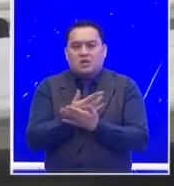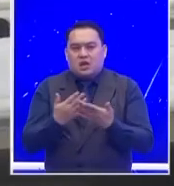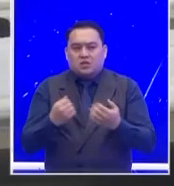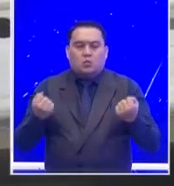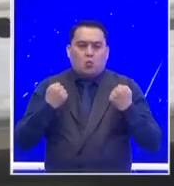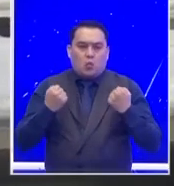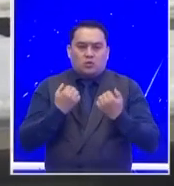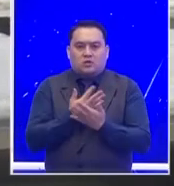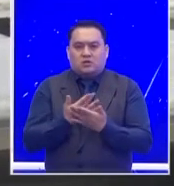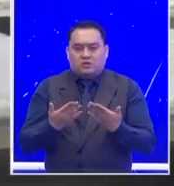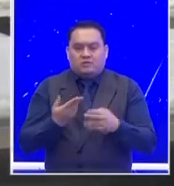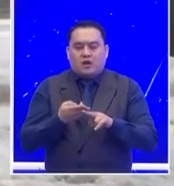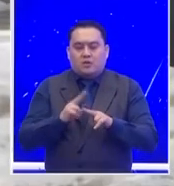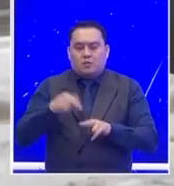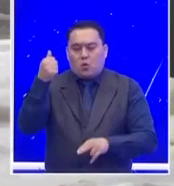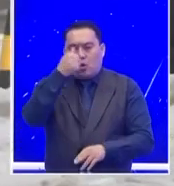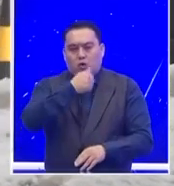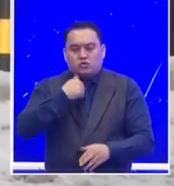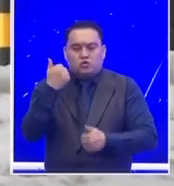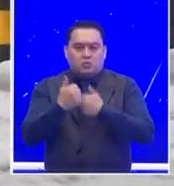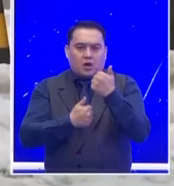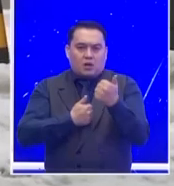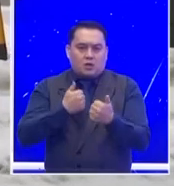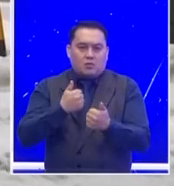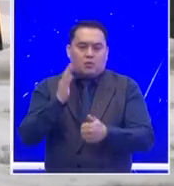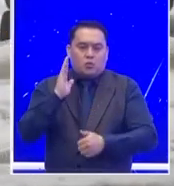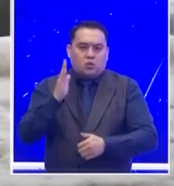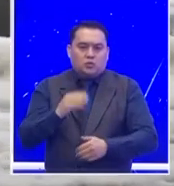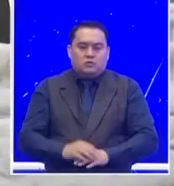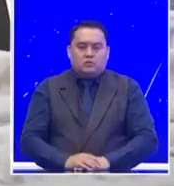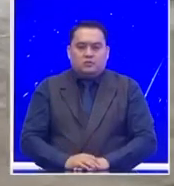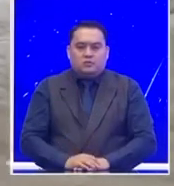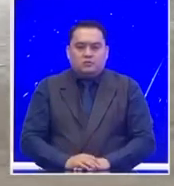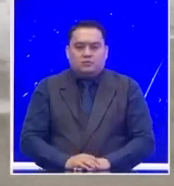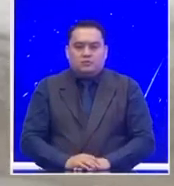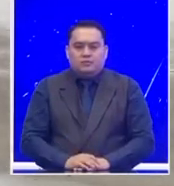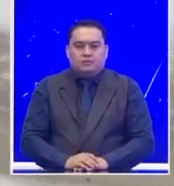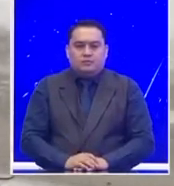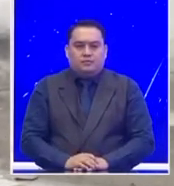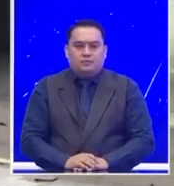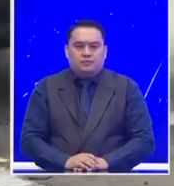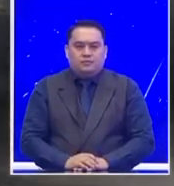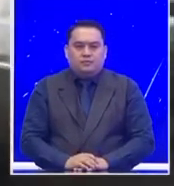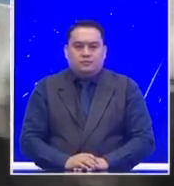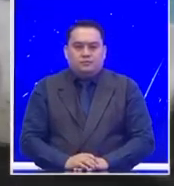видов автоспорта. Уже в этом году впервые на чемпионате Казахстана появится автобиатлон.